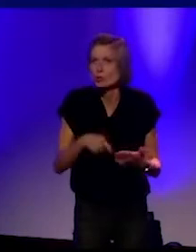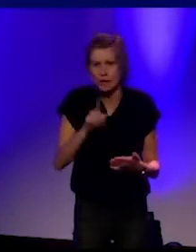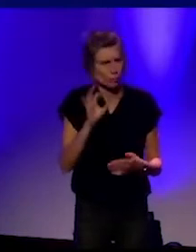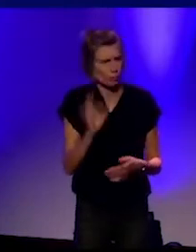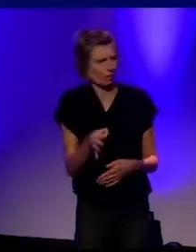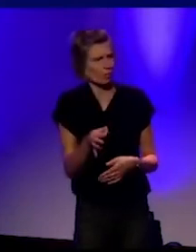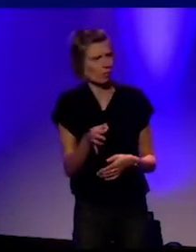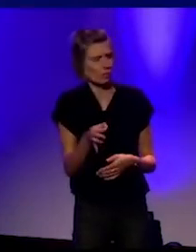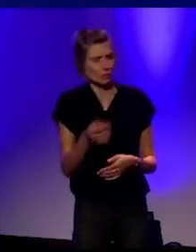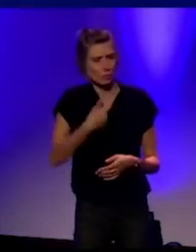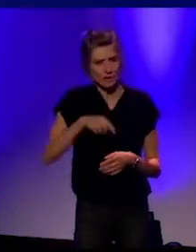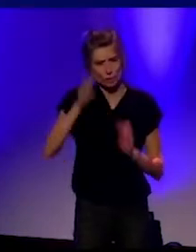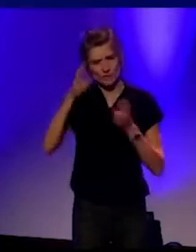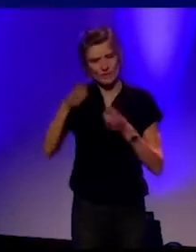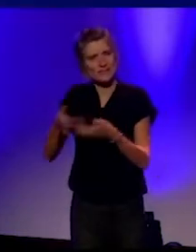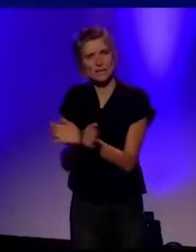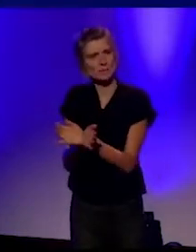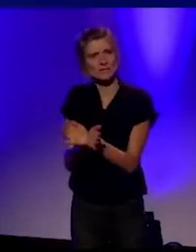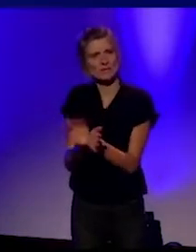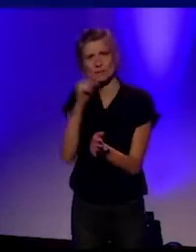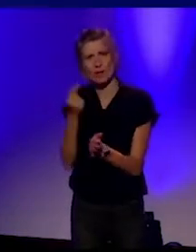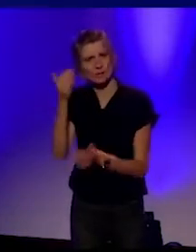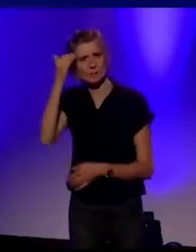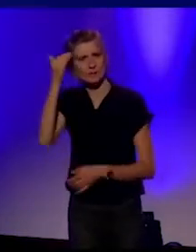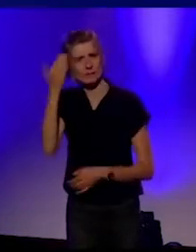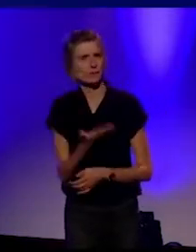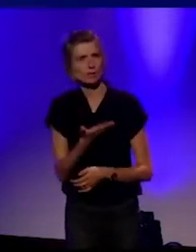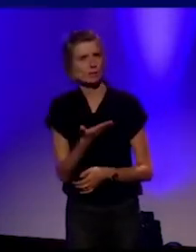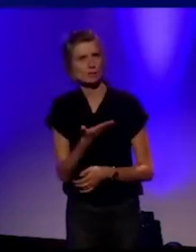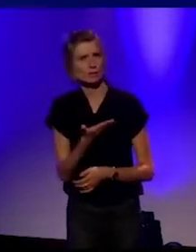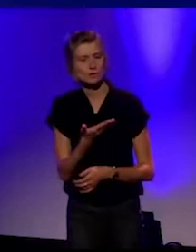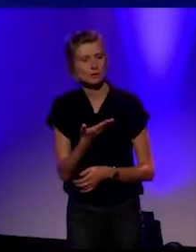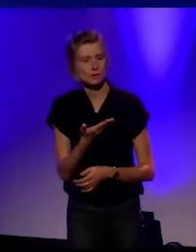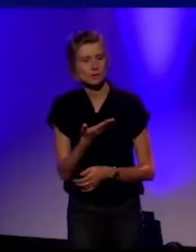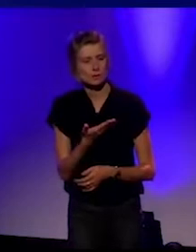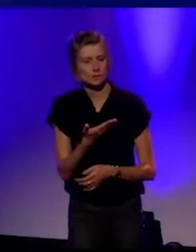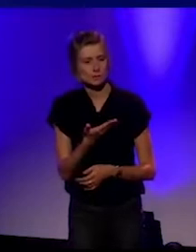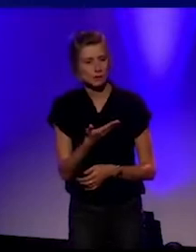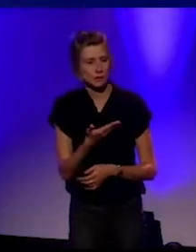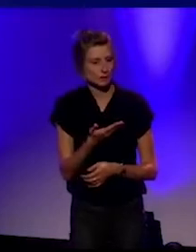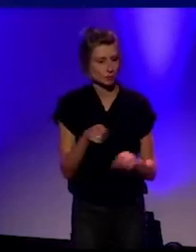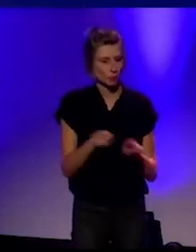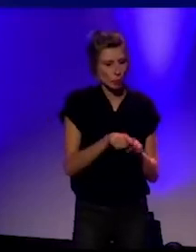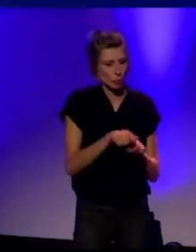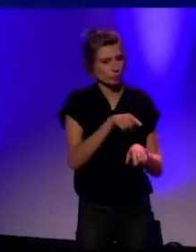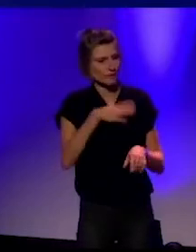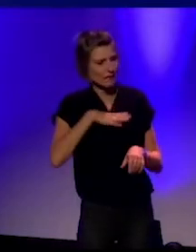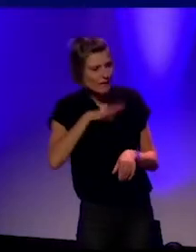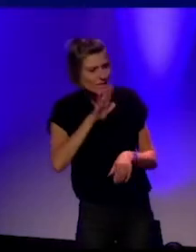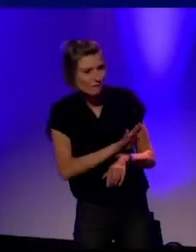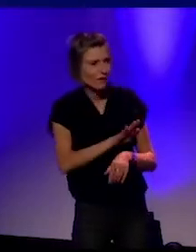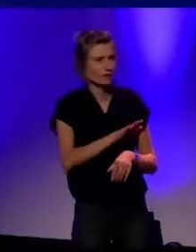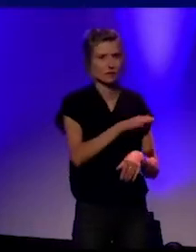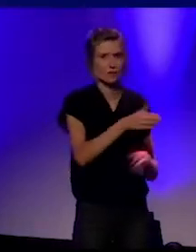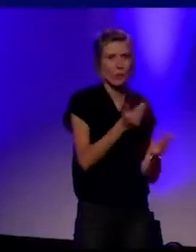denk ik, als universitaire gemeenschap niet altijd even goed bij stil. Dat het die interesses, die verlangens, die verwachtingen van onze studenten zijn,